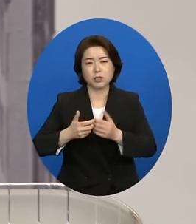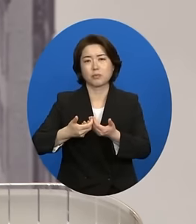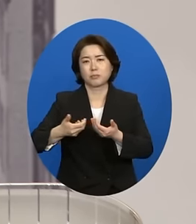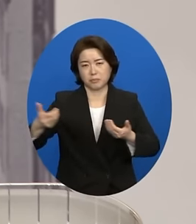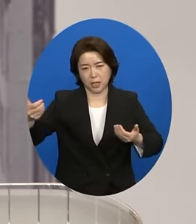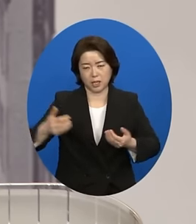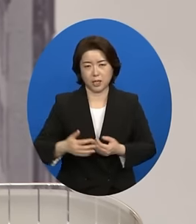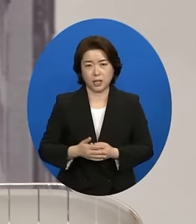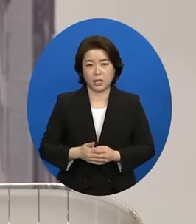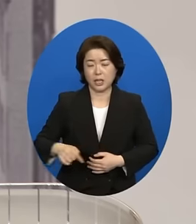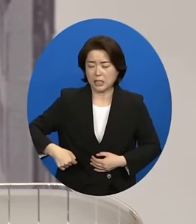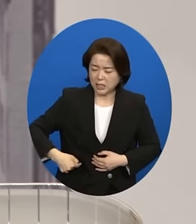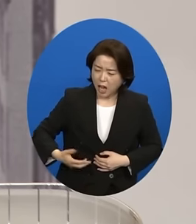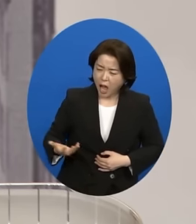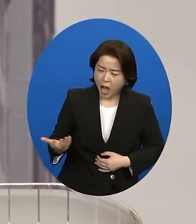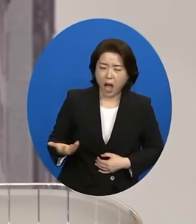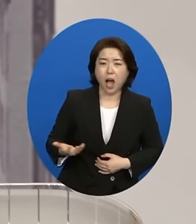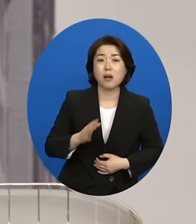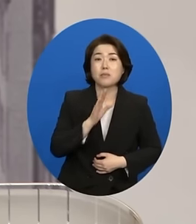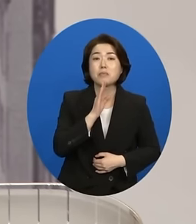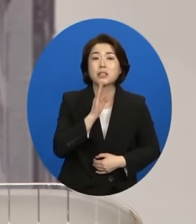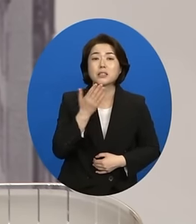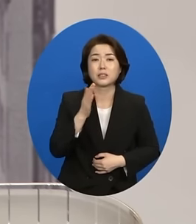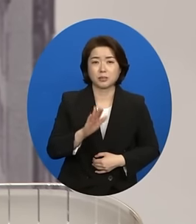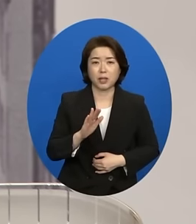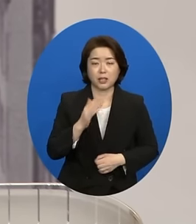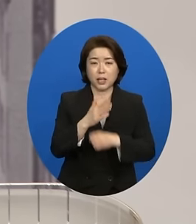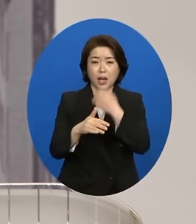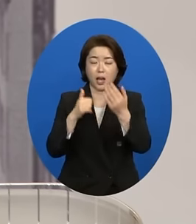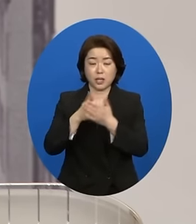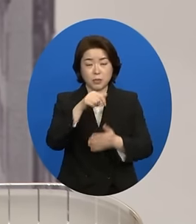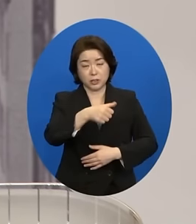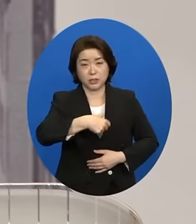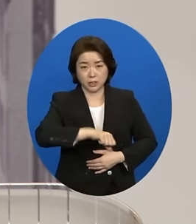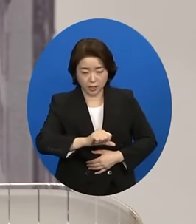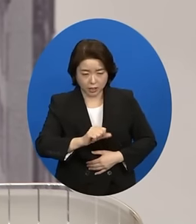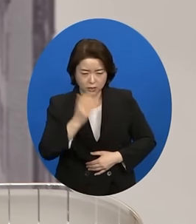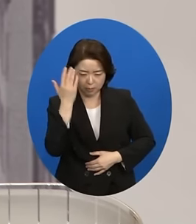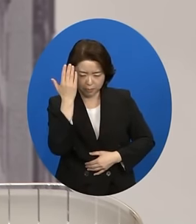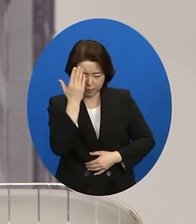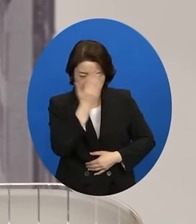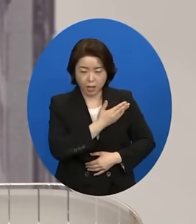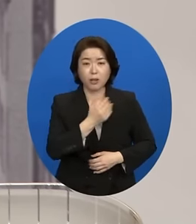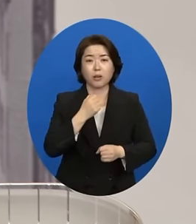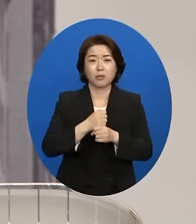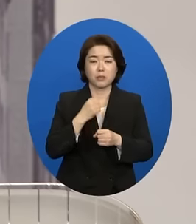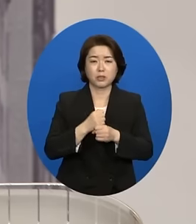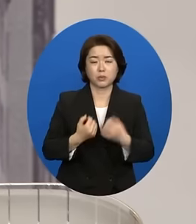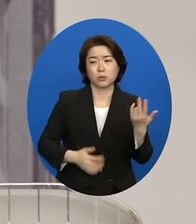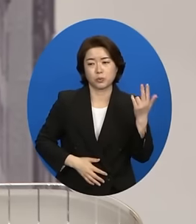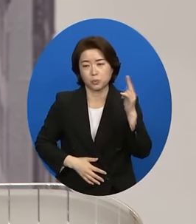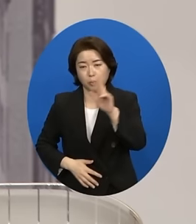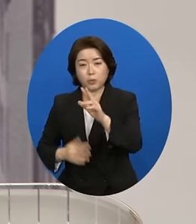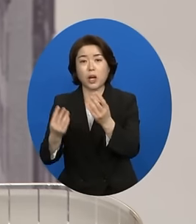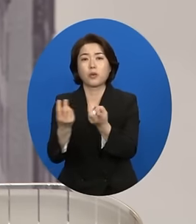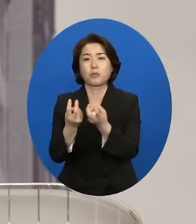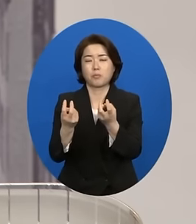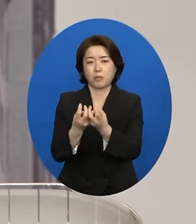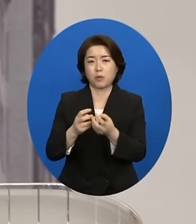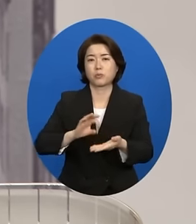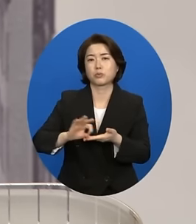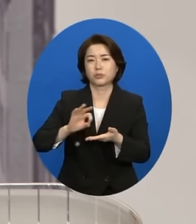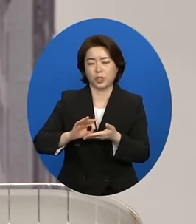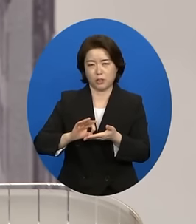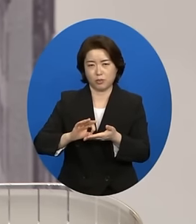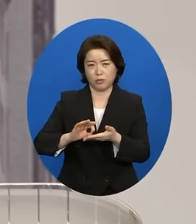고통스럽지만 하나님께서는 그분의 자녀를 정결케 하고 주께로 돌아오는 수단으로 사용하십니다. 두 번째